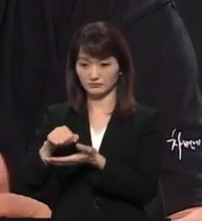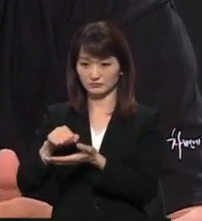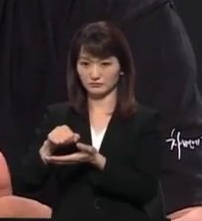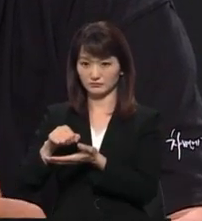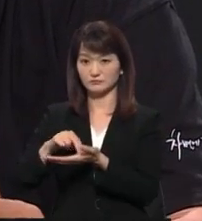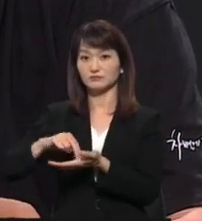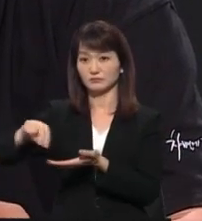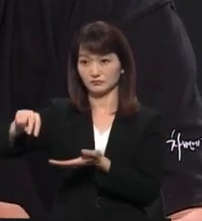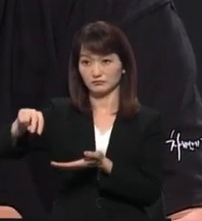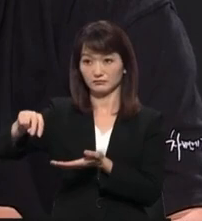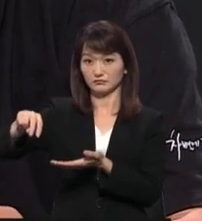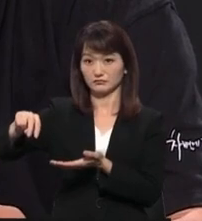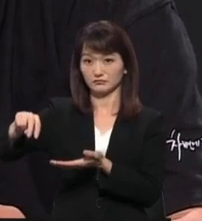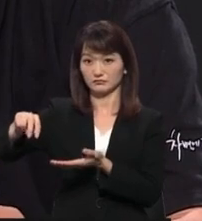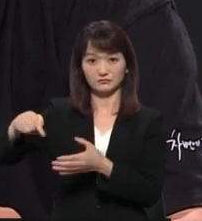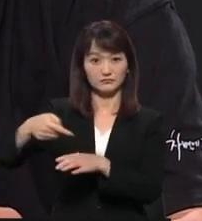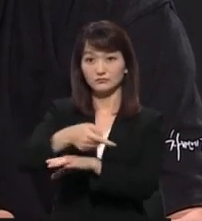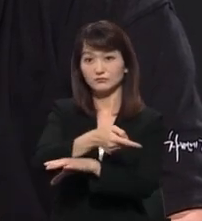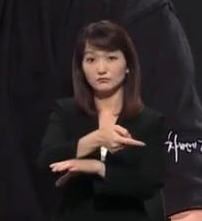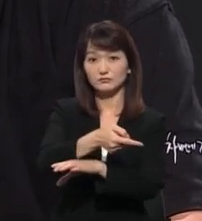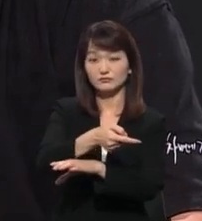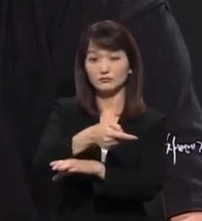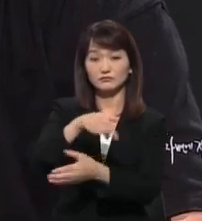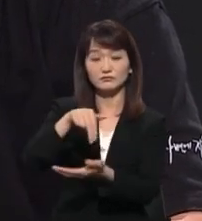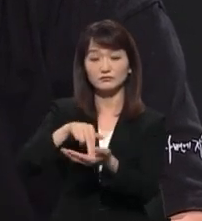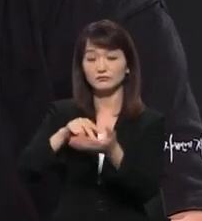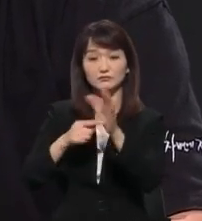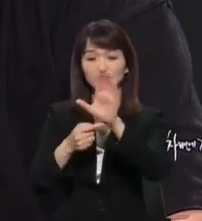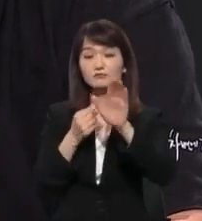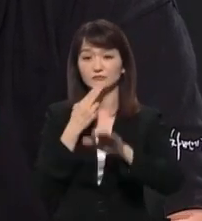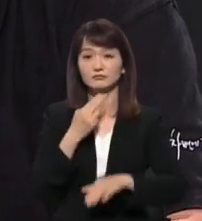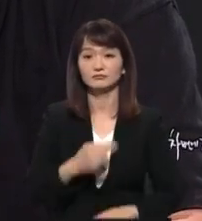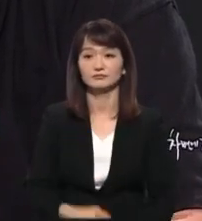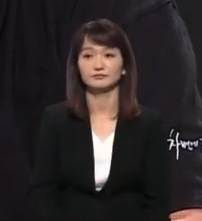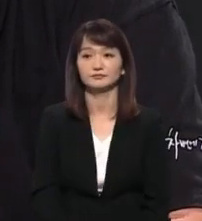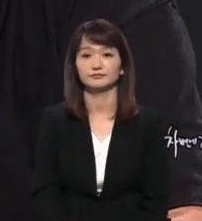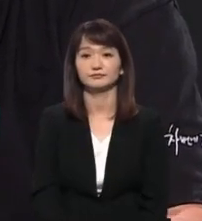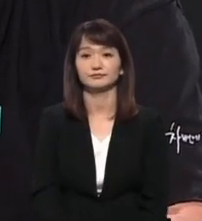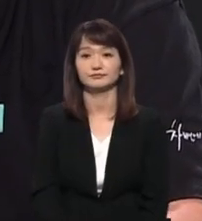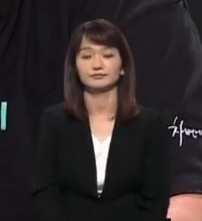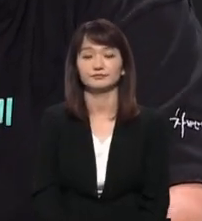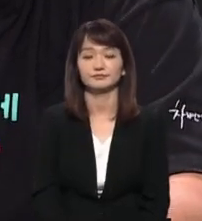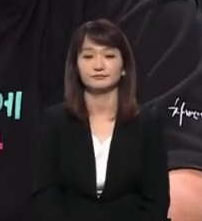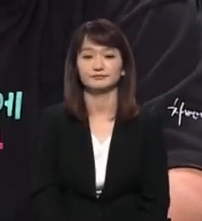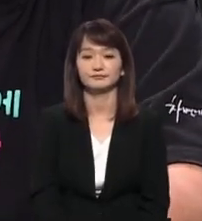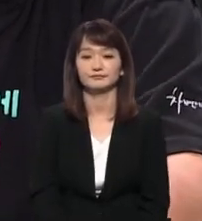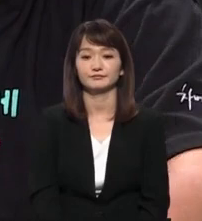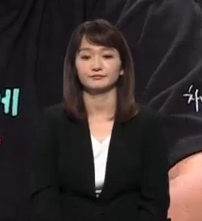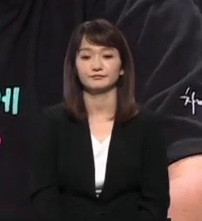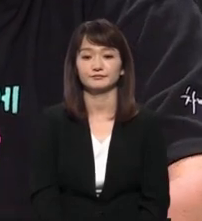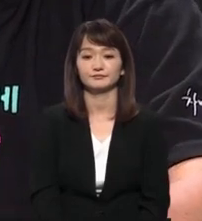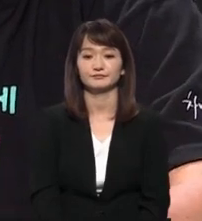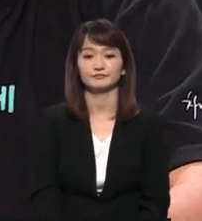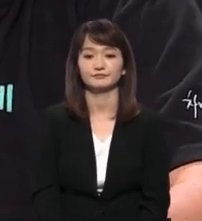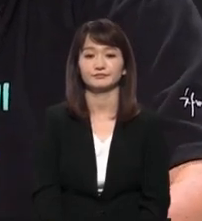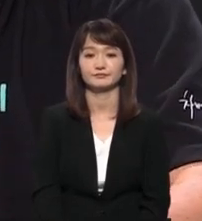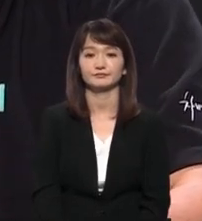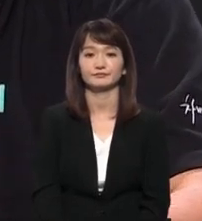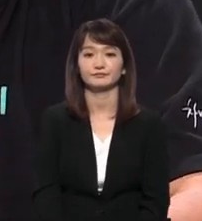문자를 갖다 보내는 것 이외에는 저희 뭐 어떤 반응이 없었습니다 예 따로 반응은 없었구요 17일까지